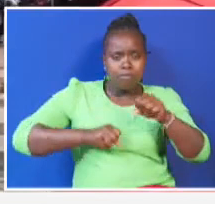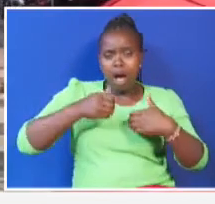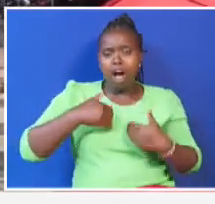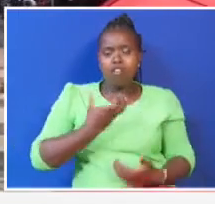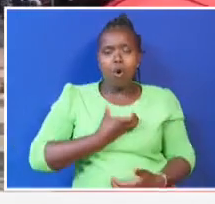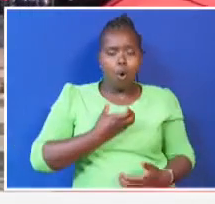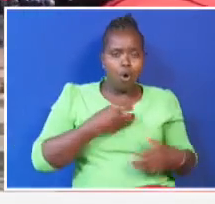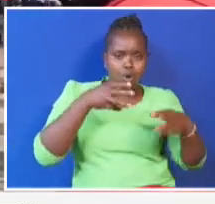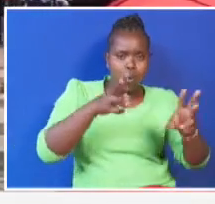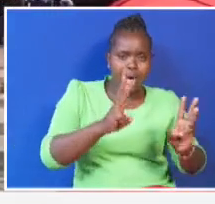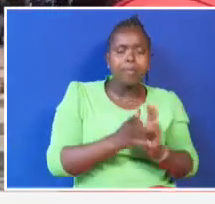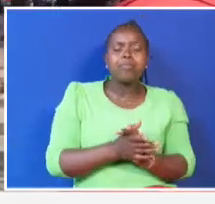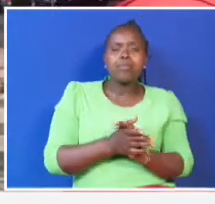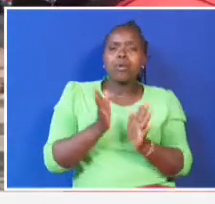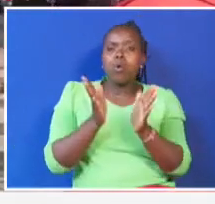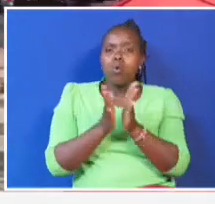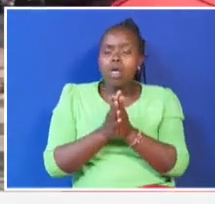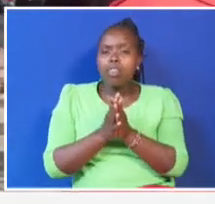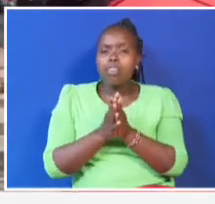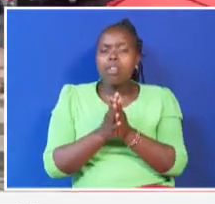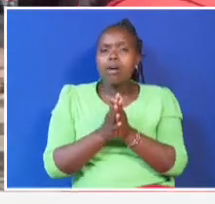yao tofauti, pamoja na